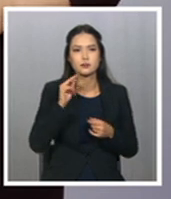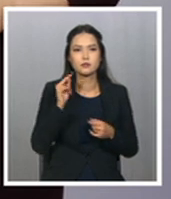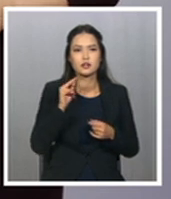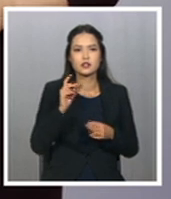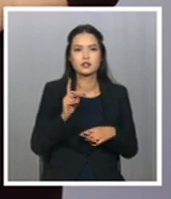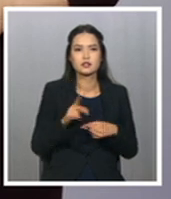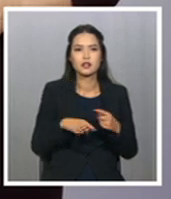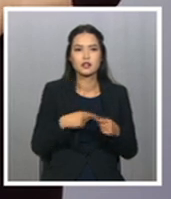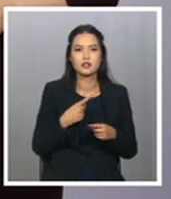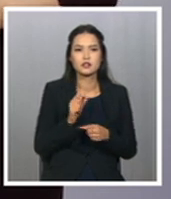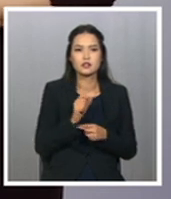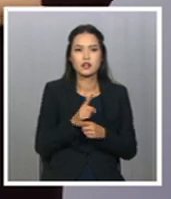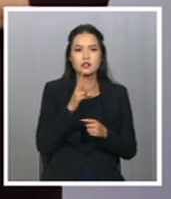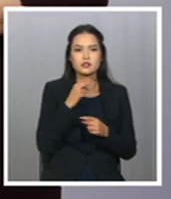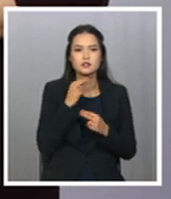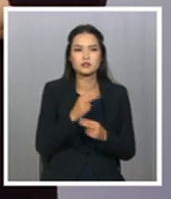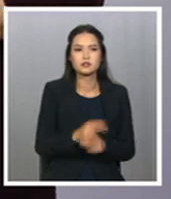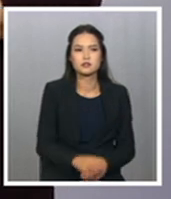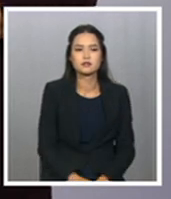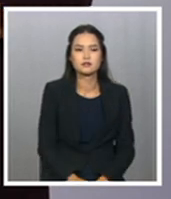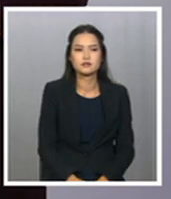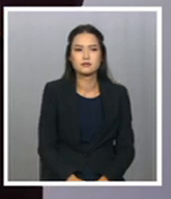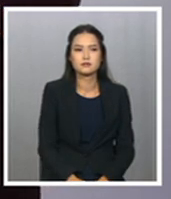келесі тапсырмасына көшейік.